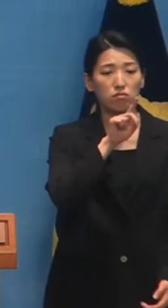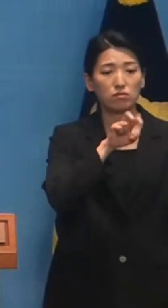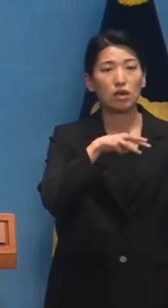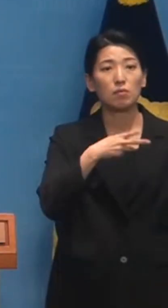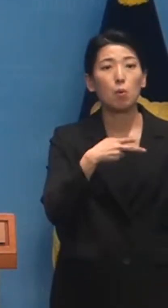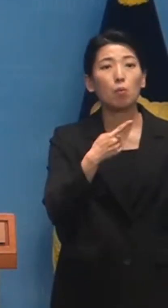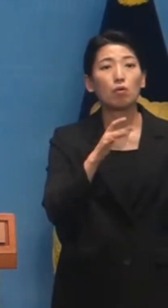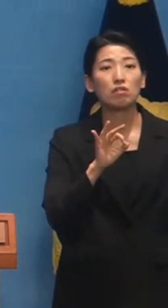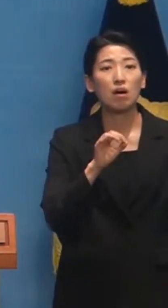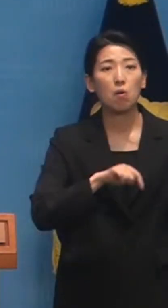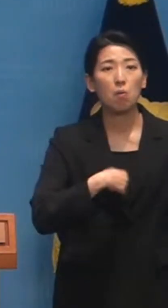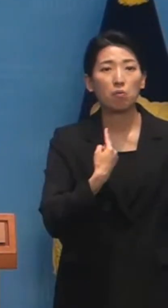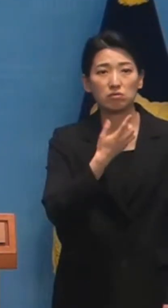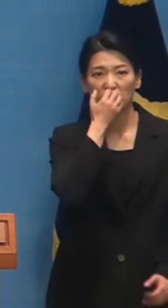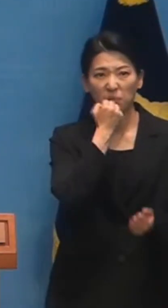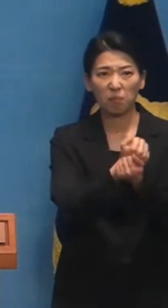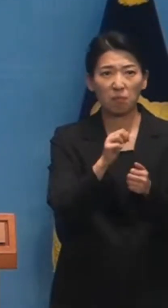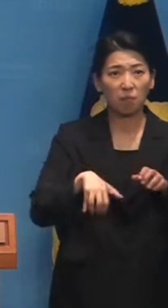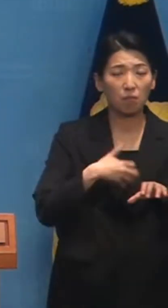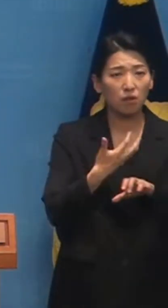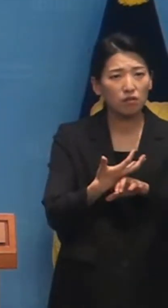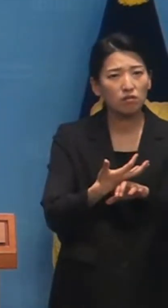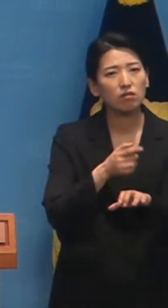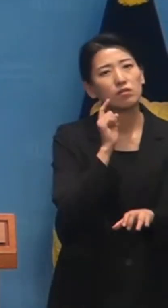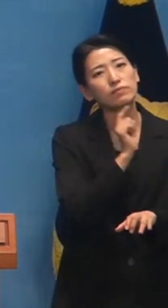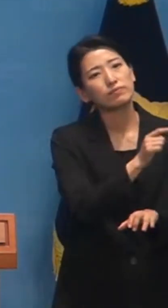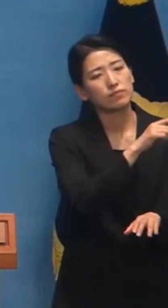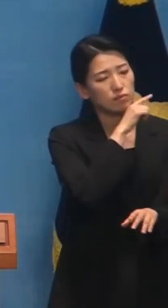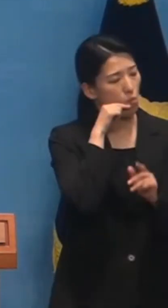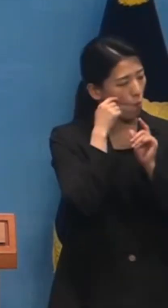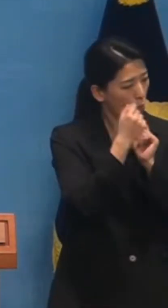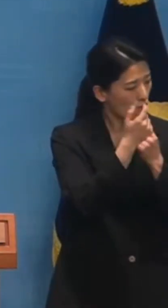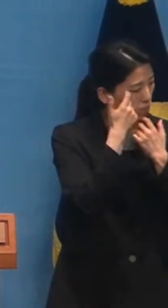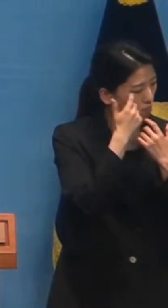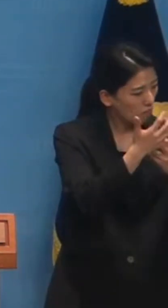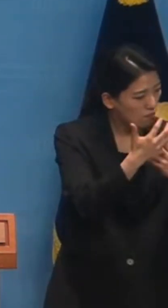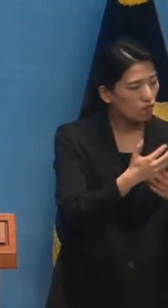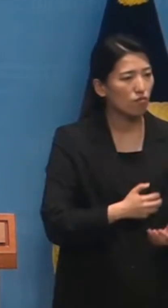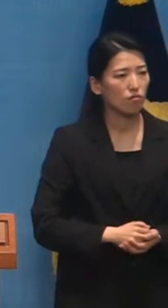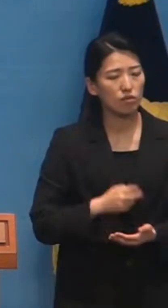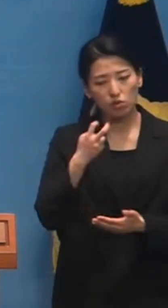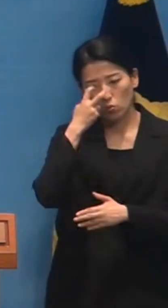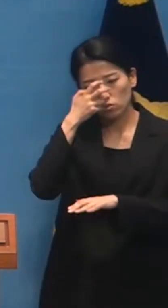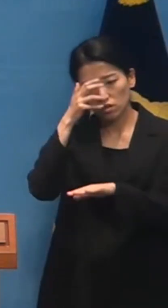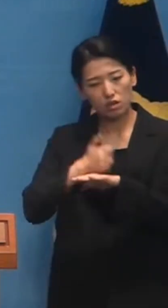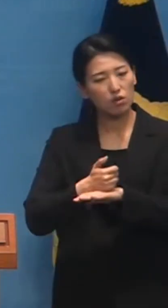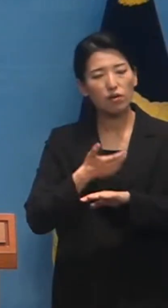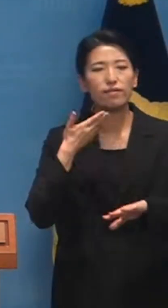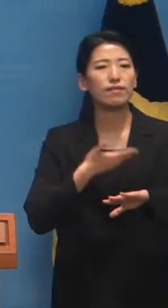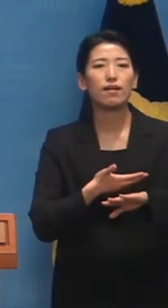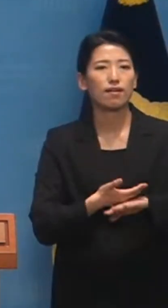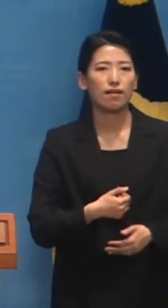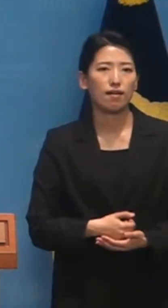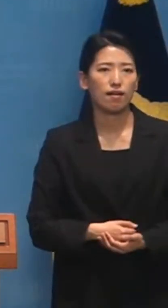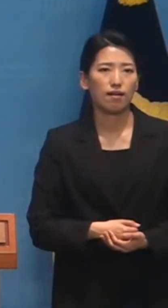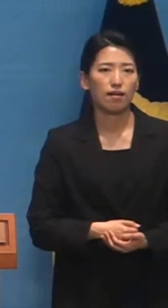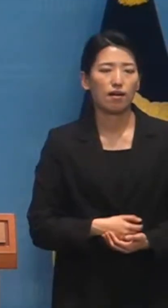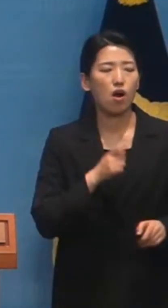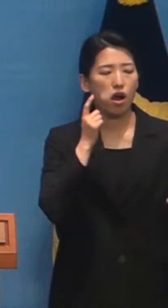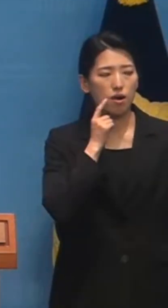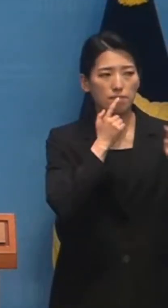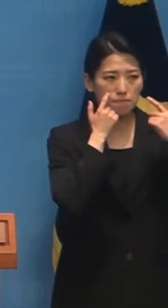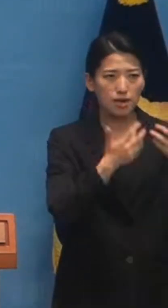남로당만의 폭동이라는 김문수 후보의 주장은 부부적 색깔론에 입각한 진상조사단의 조사 결과와 다른 명백한